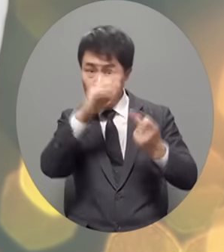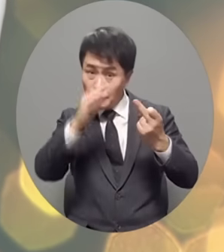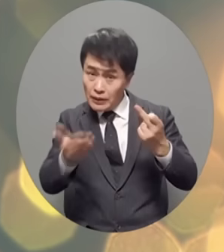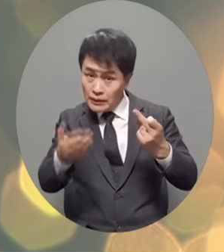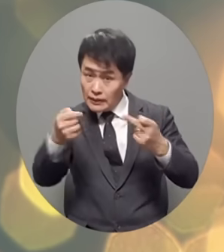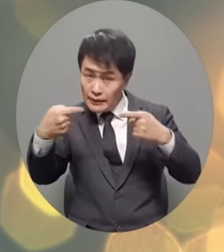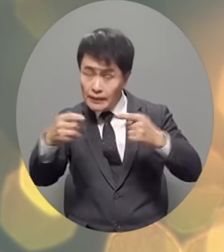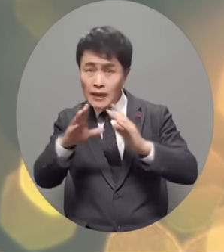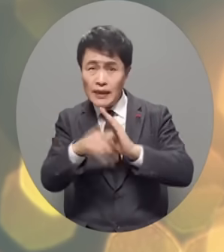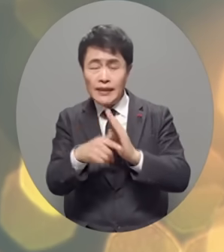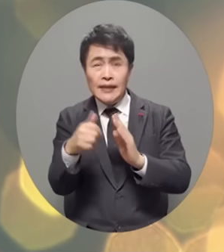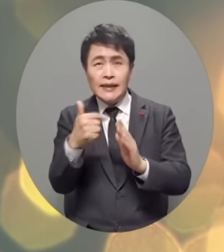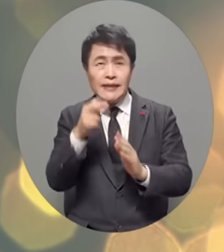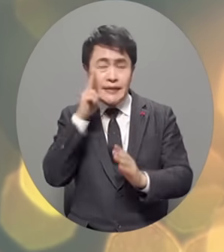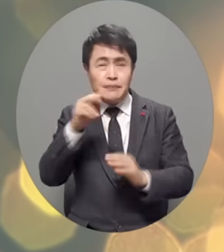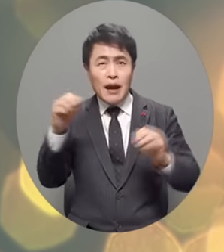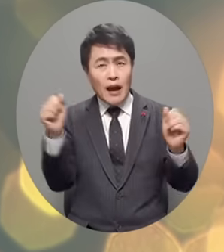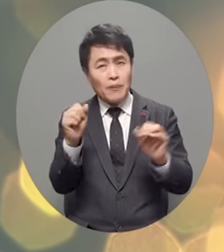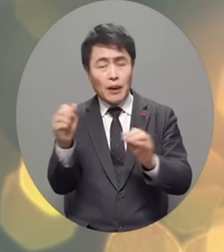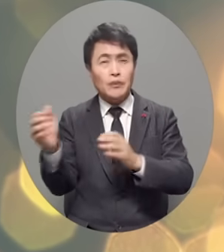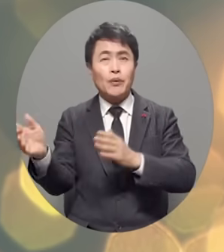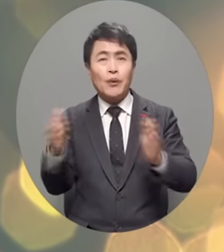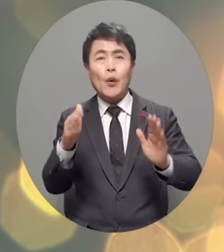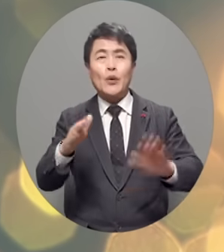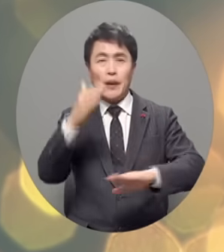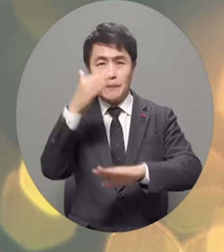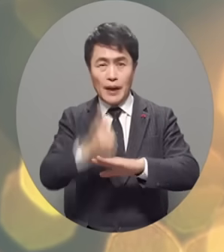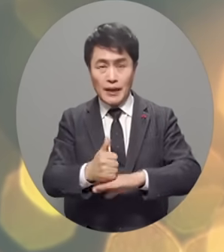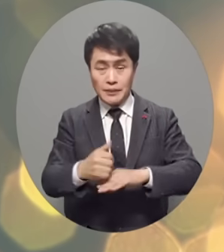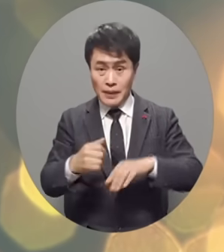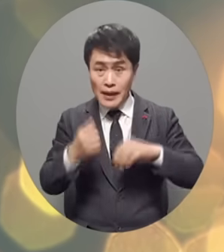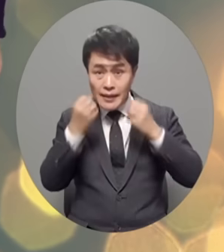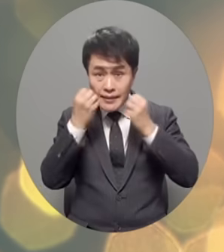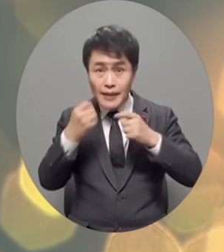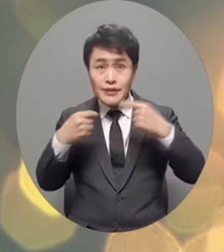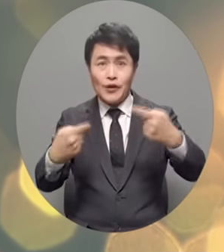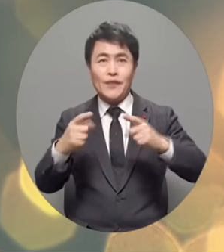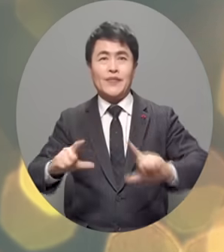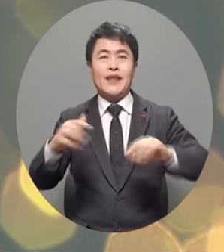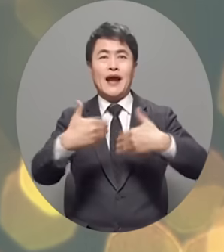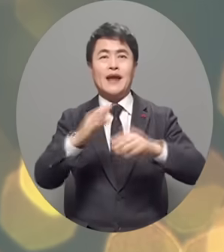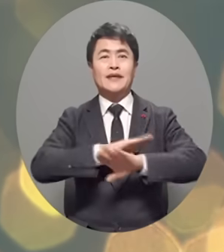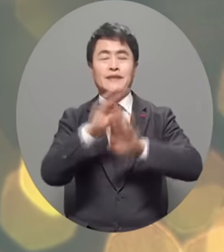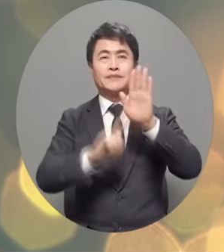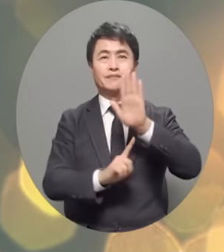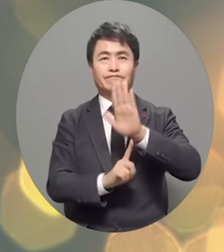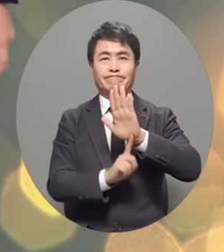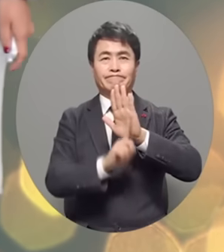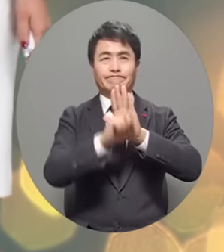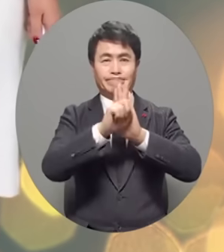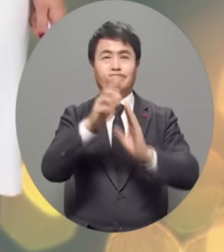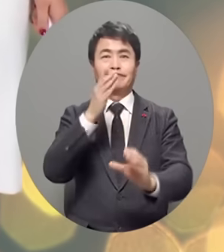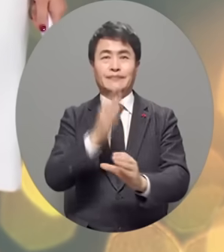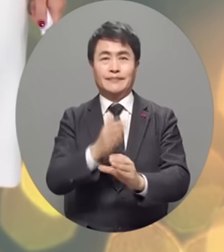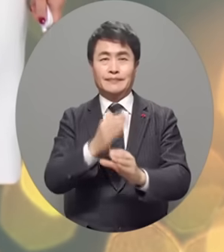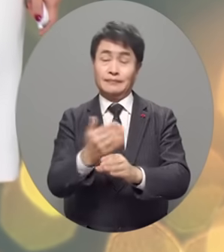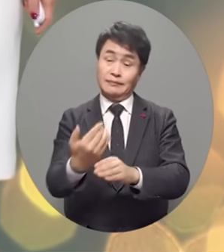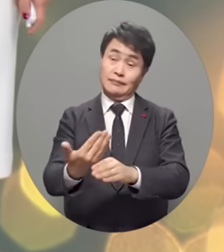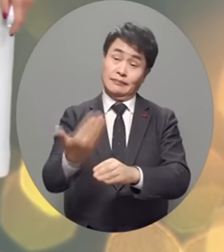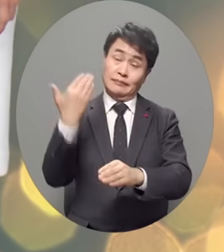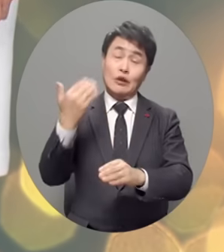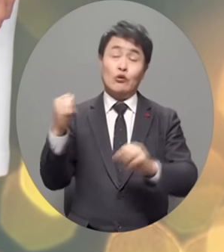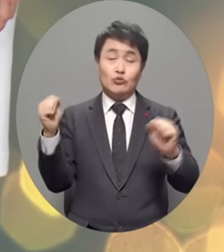심한 한파는 비껴갈 전망인데요. 올해 마지막 날과 새해 첫날도 낮 기온이 계속 영상권을 보이면서 예년 수준의